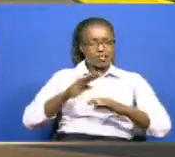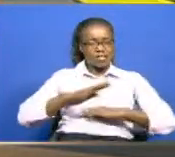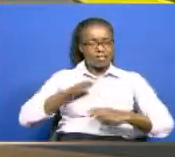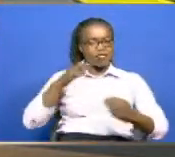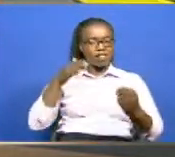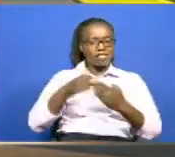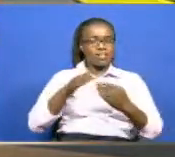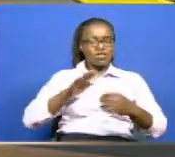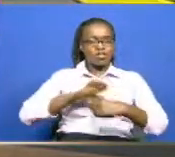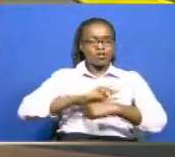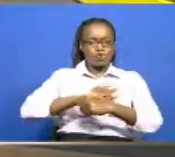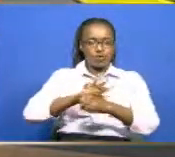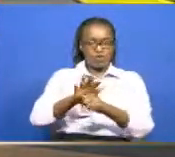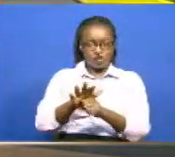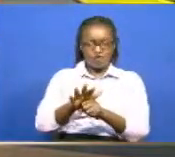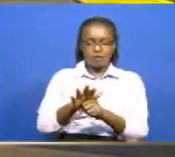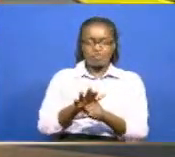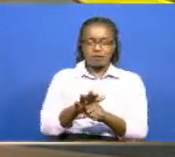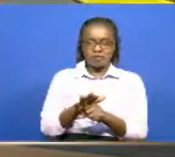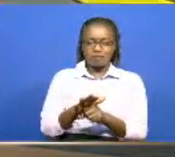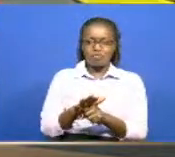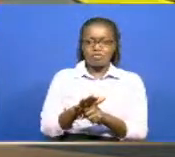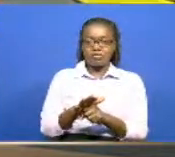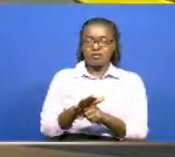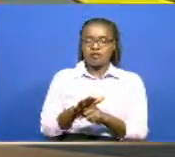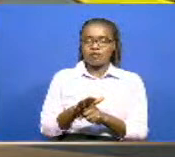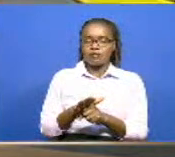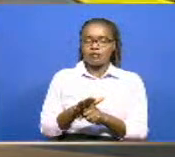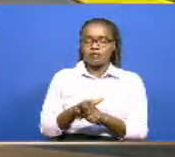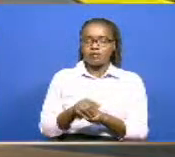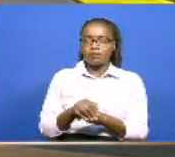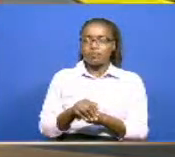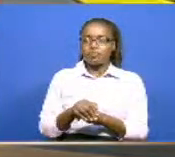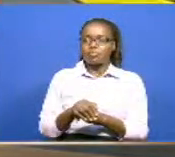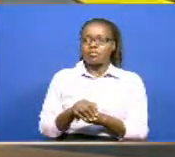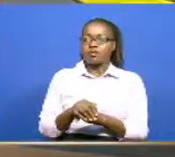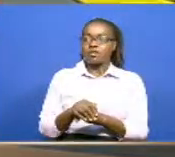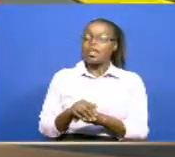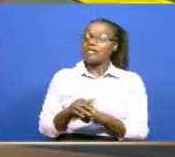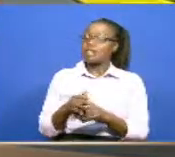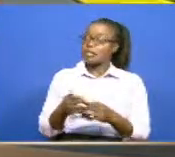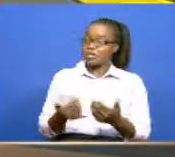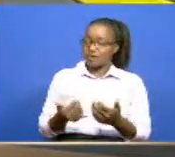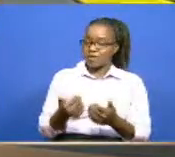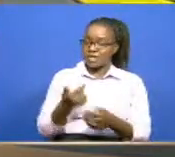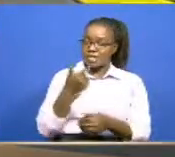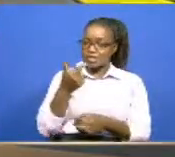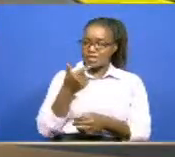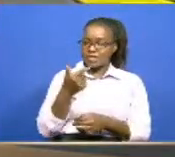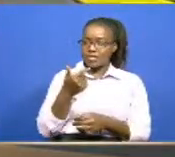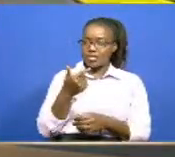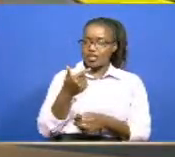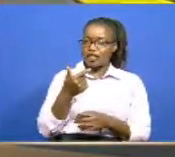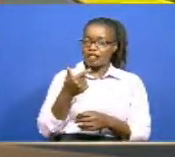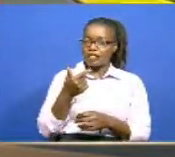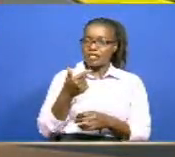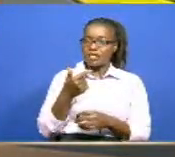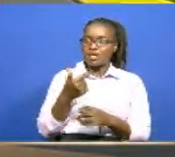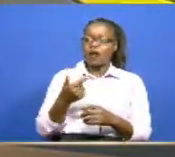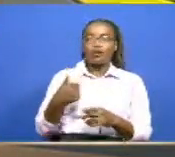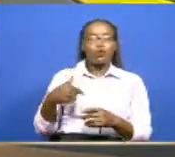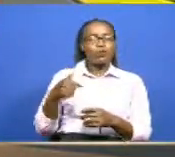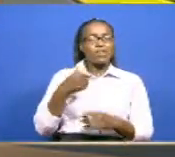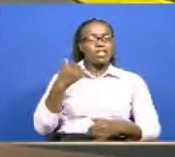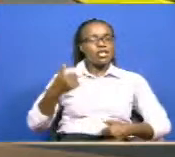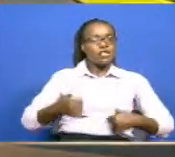COVID-19. Asante Benson Mutemi kwa maoni yako hapo. Namwona pia Daktari Henry Ochoki anasema kutoka Itibo City, sisi